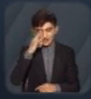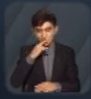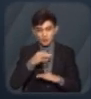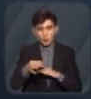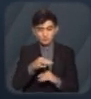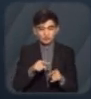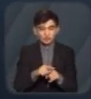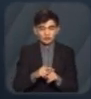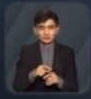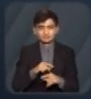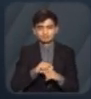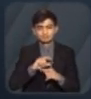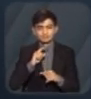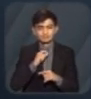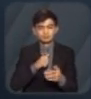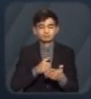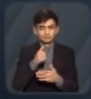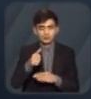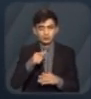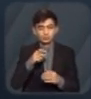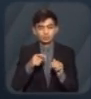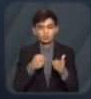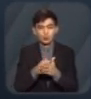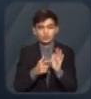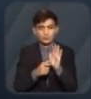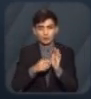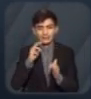на расстоянии до 700 километров от места рождения.